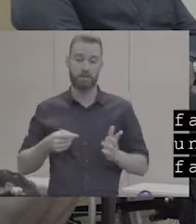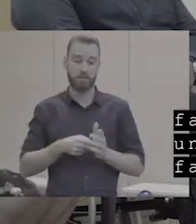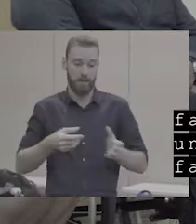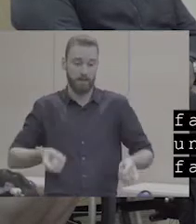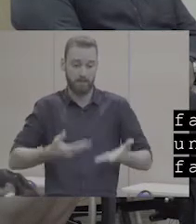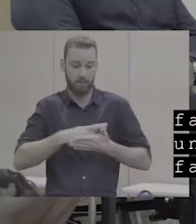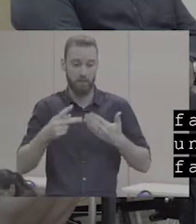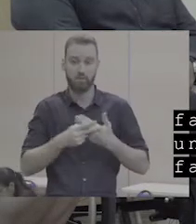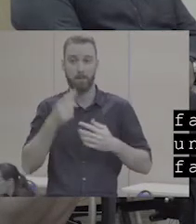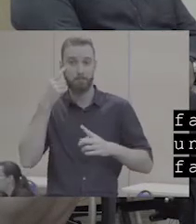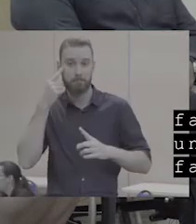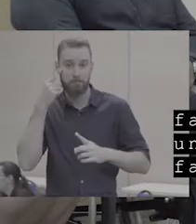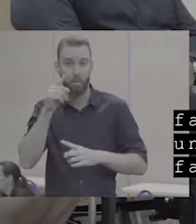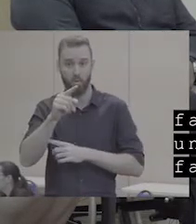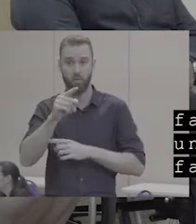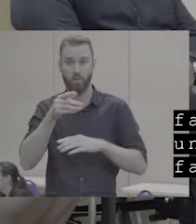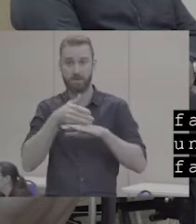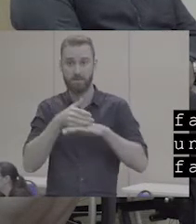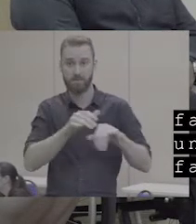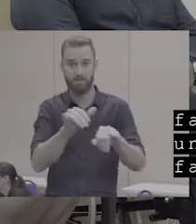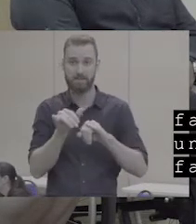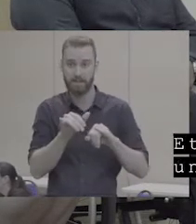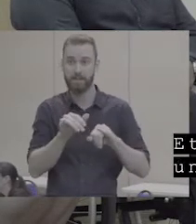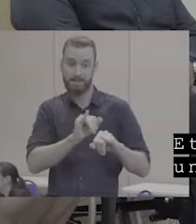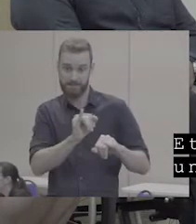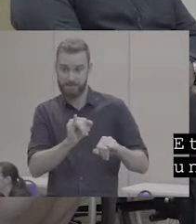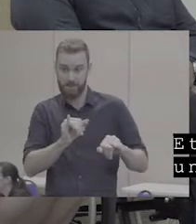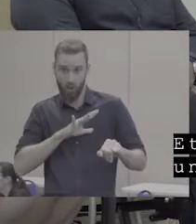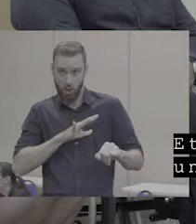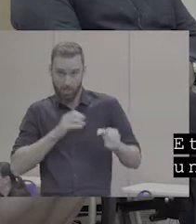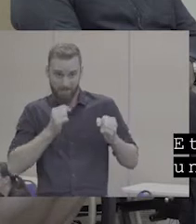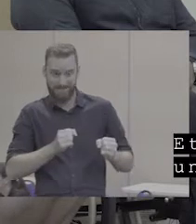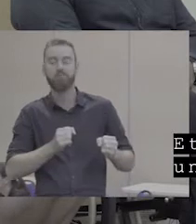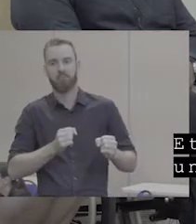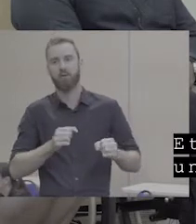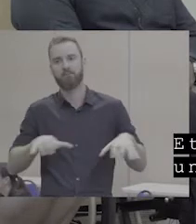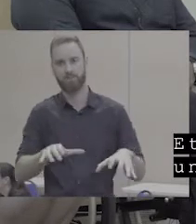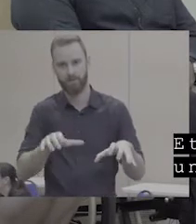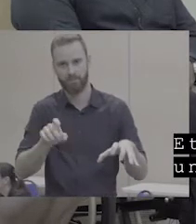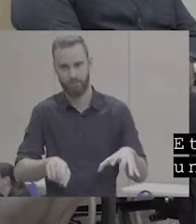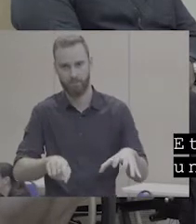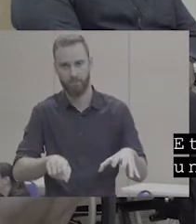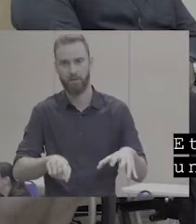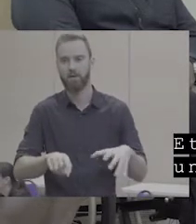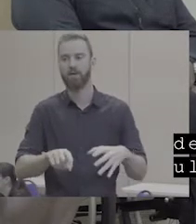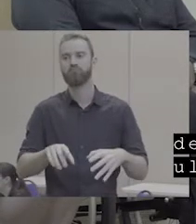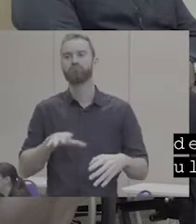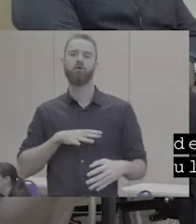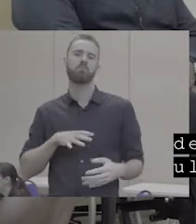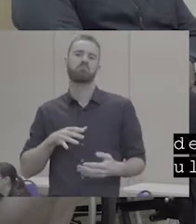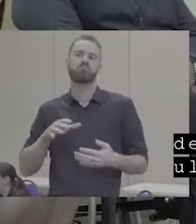faire de l'accessibilité universelle, ben on devait le faire. Et c'est vrai qu'on s'est donné un peu un critère